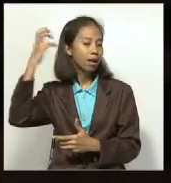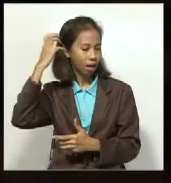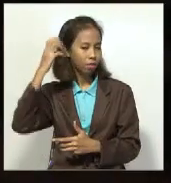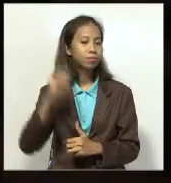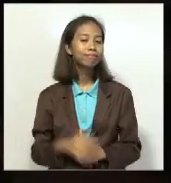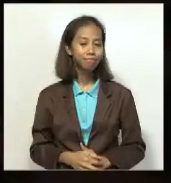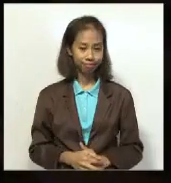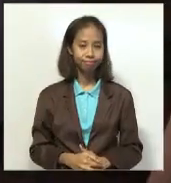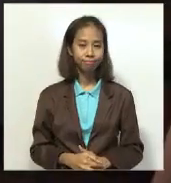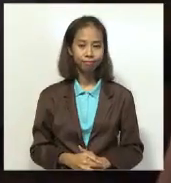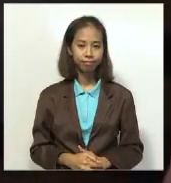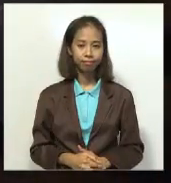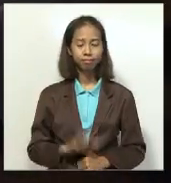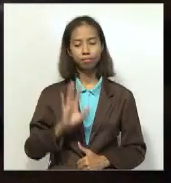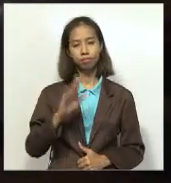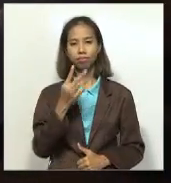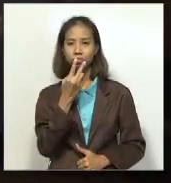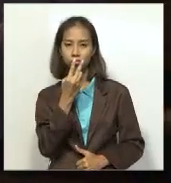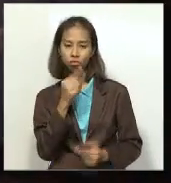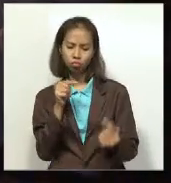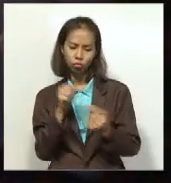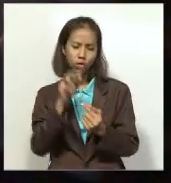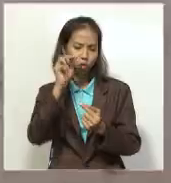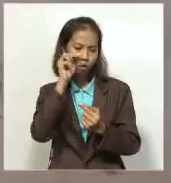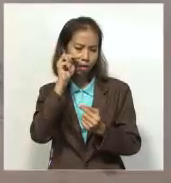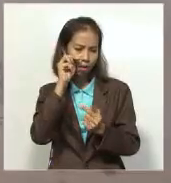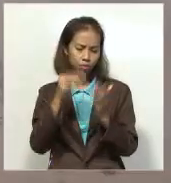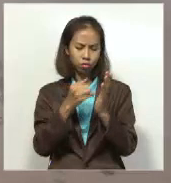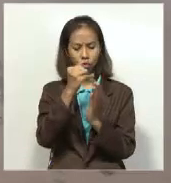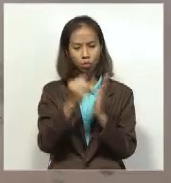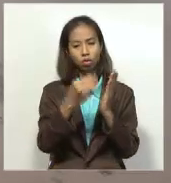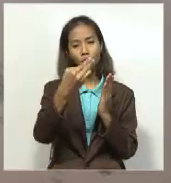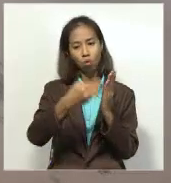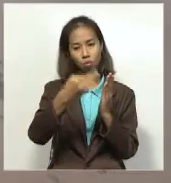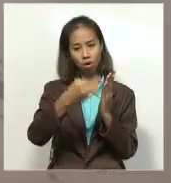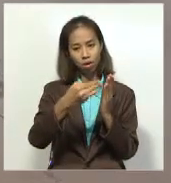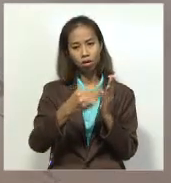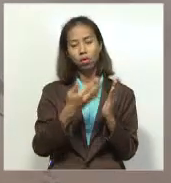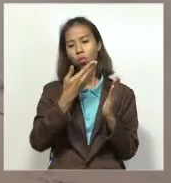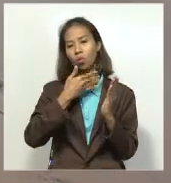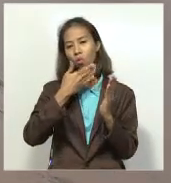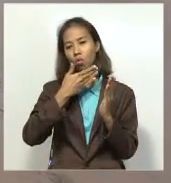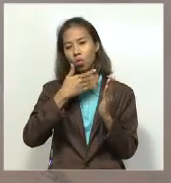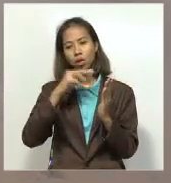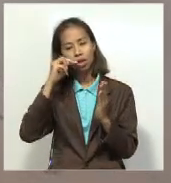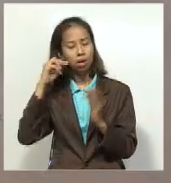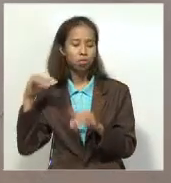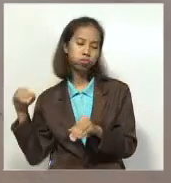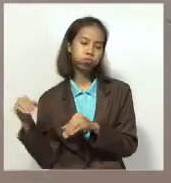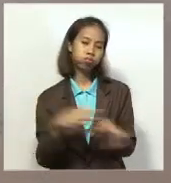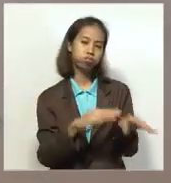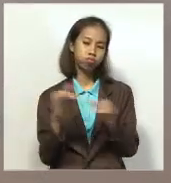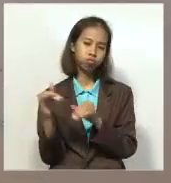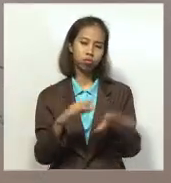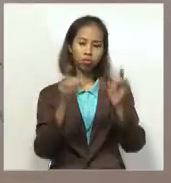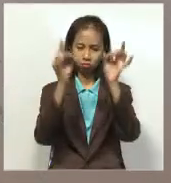ายน้ำแล้วค่ะ ค่ะส่วนสถานการณ์น้ำโขงที่ไหลผ่านจังหวัดหนองคายต้องบอกว่าโอ้โหไหลแรงแล้วก็เชี่ยวเลยนะคะ